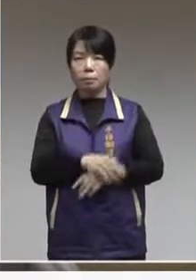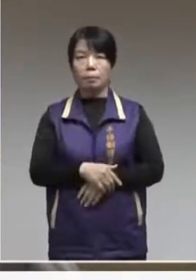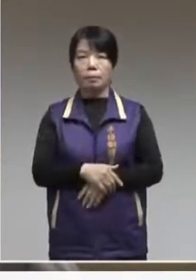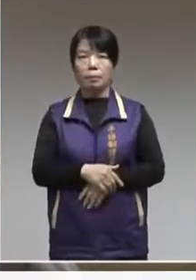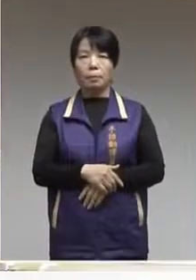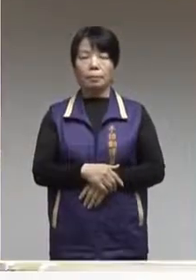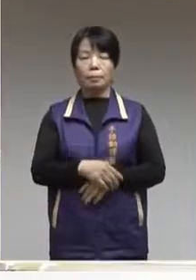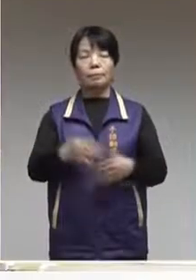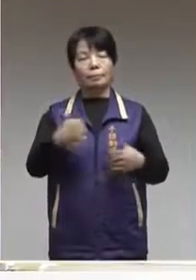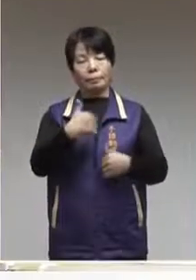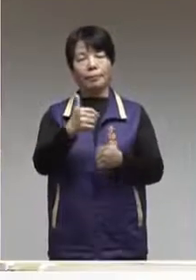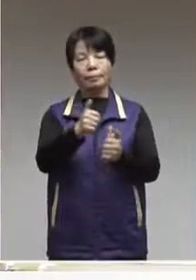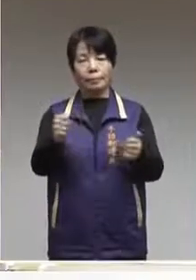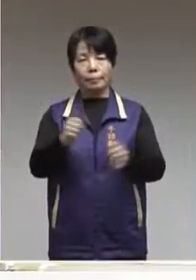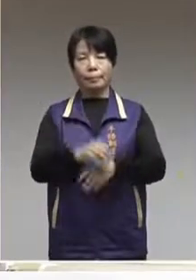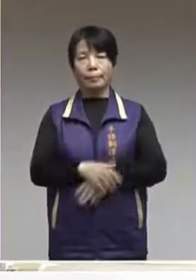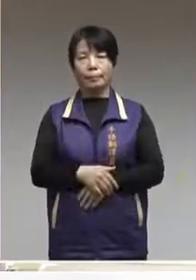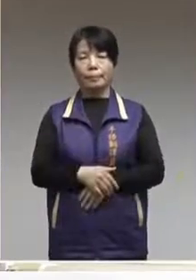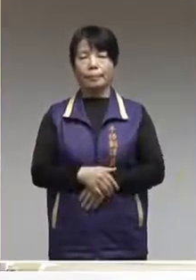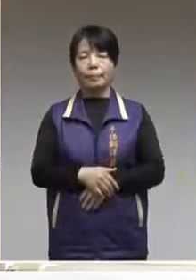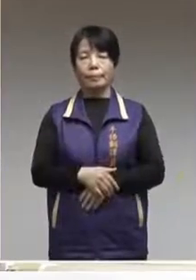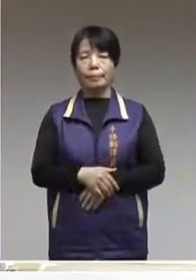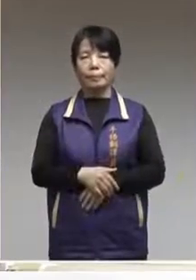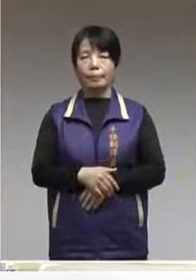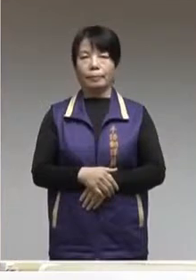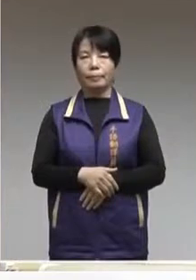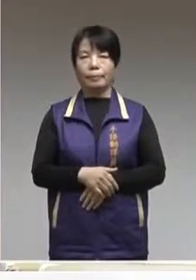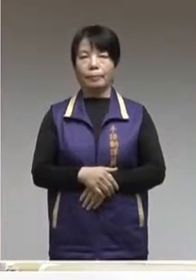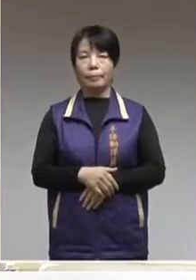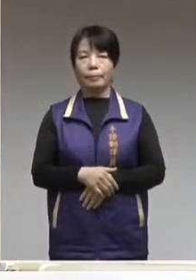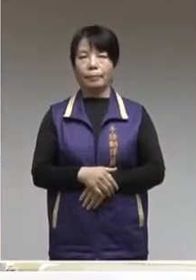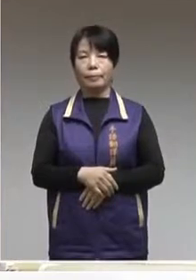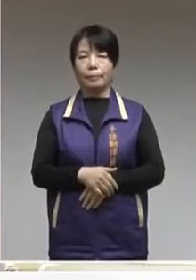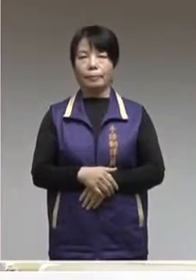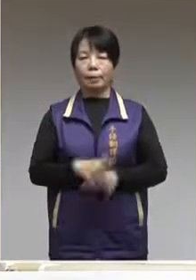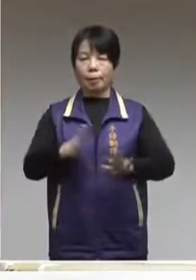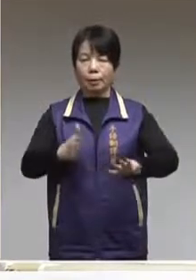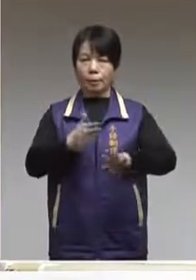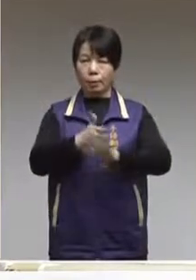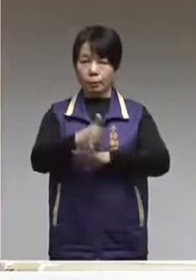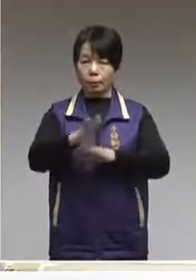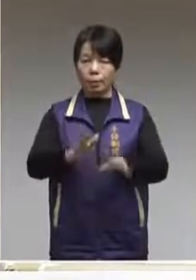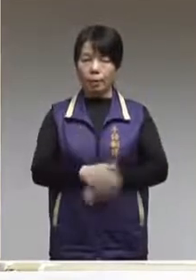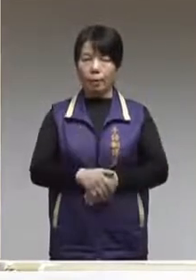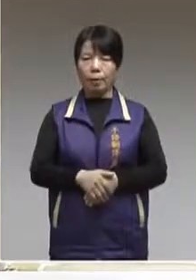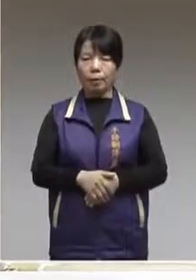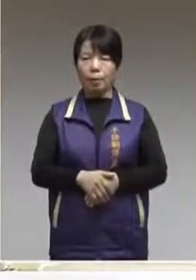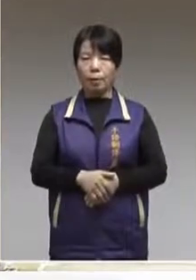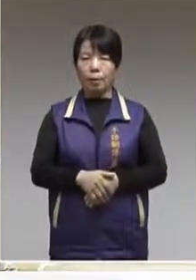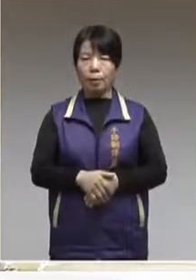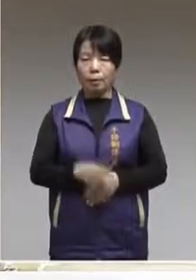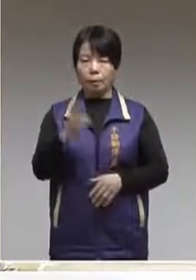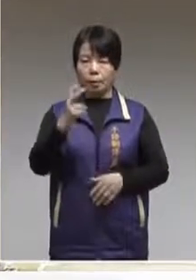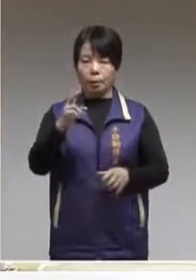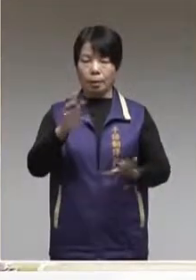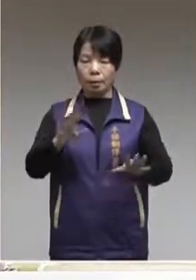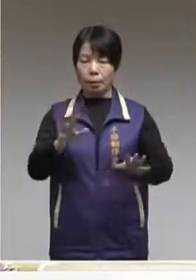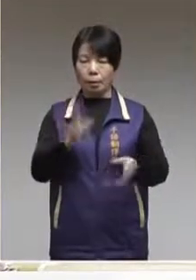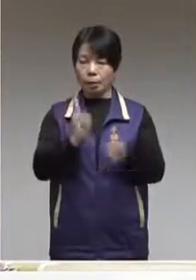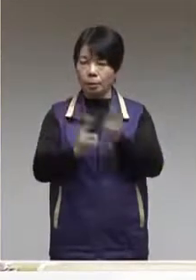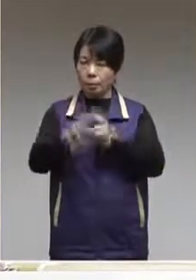好，谢谢提问。那我想在这边哈，我们经过中央流行疫情指挥中心这边统一规范的这